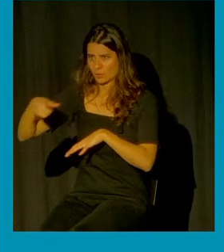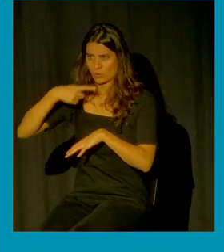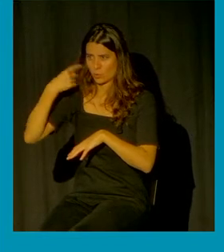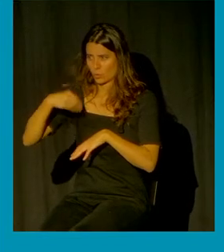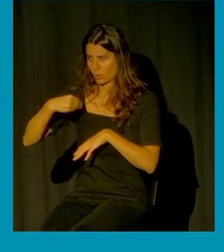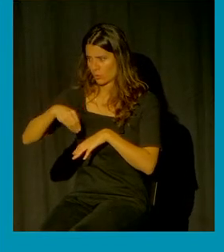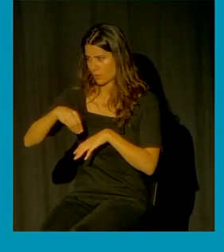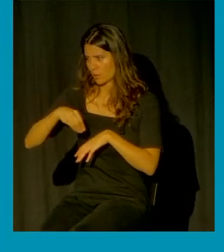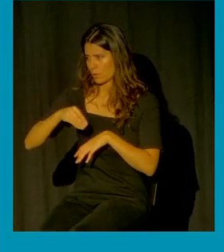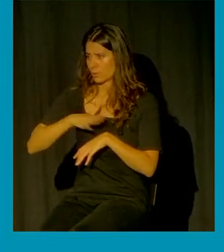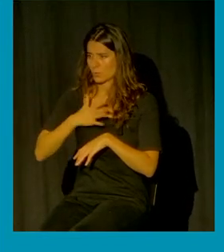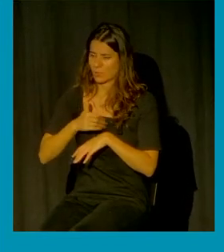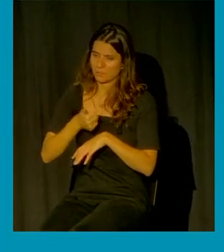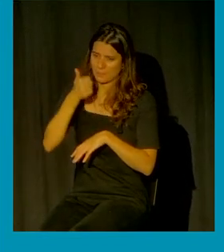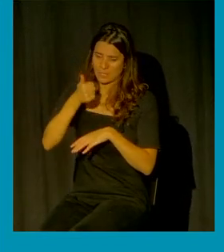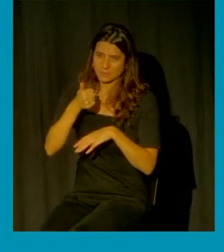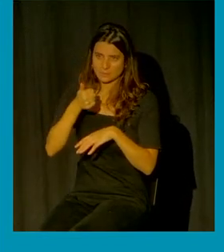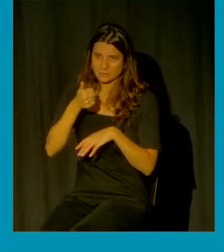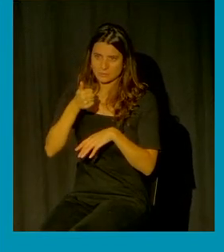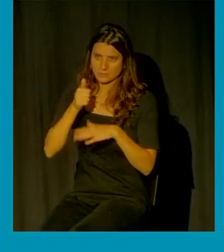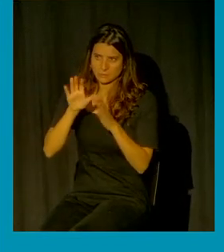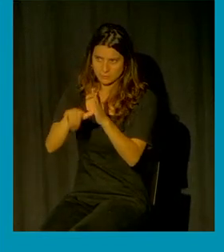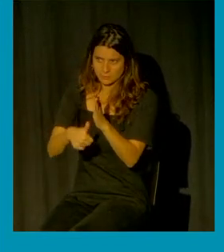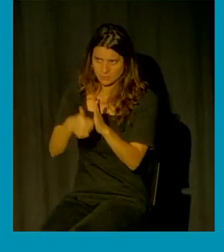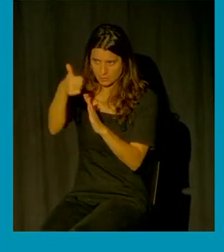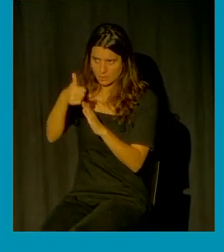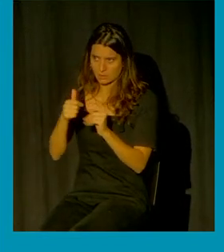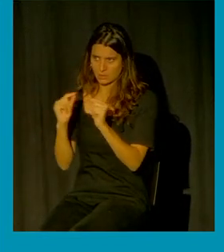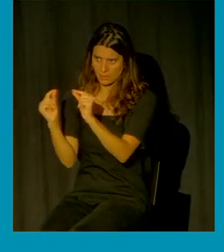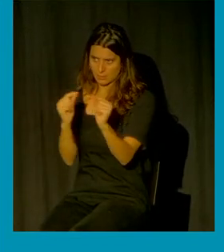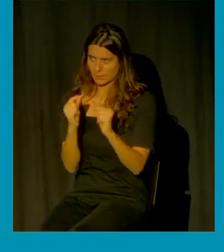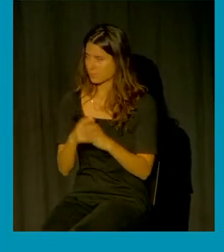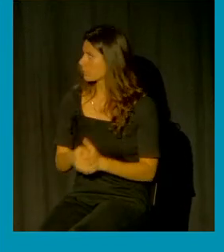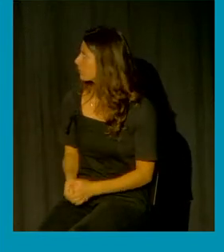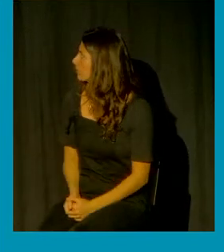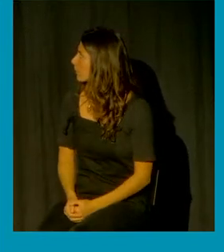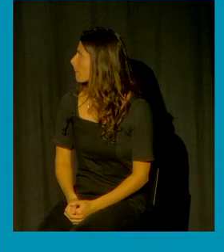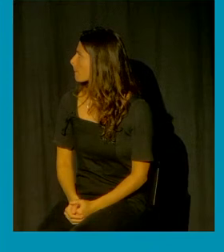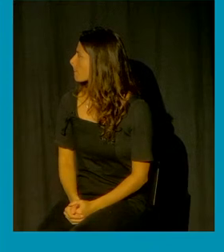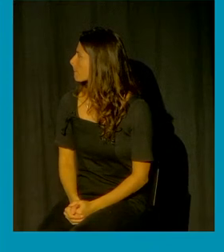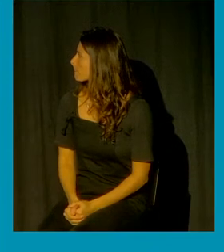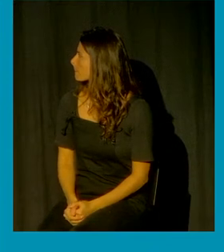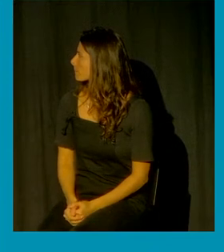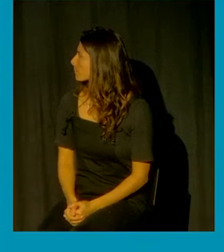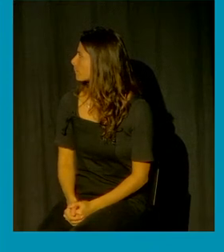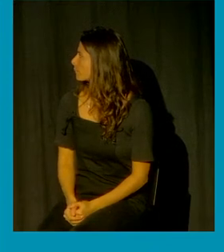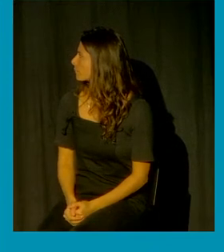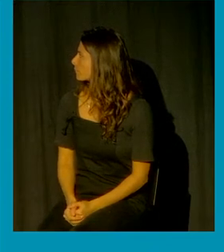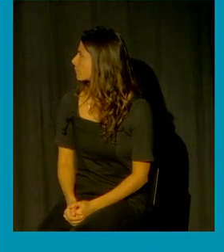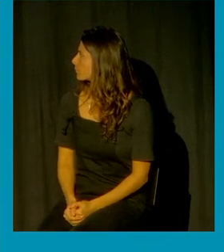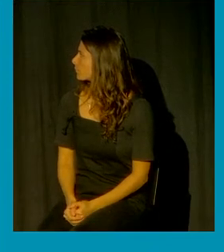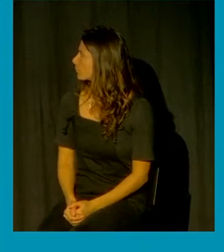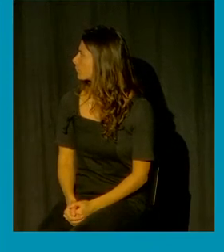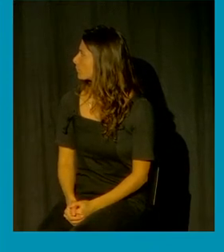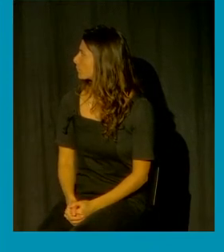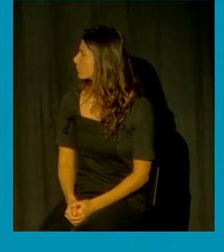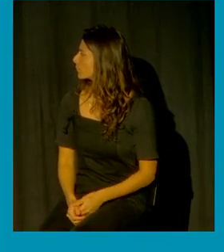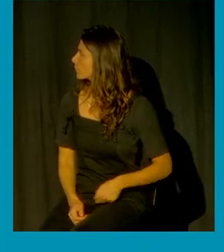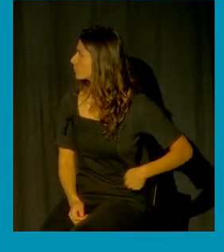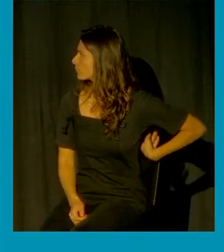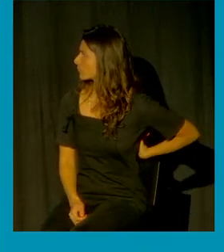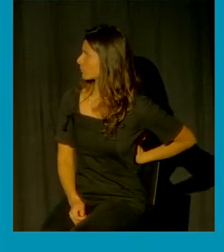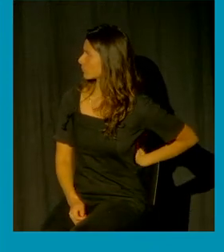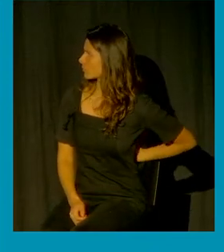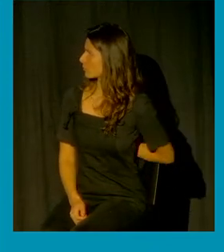consideracions potser les podem deixar pel debat senzillament dir que una de les dificultats